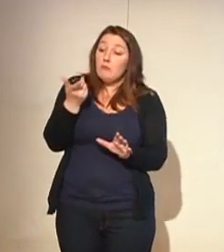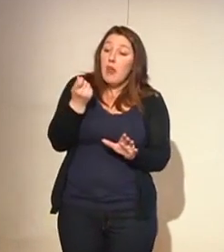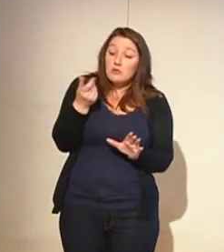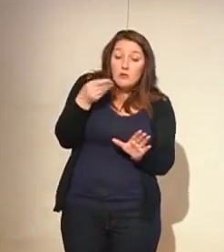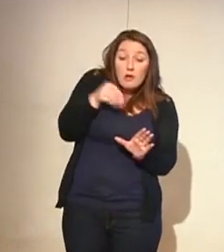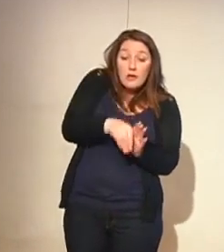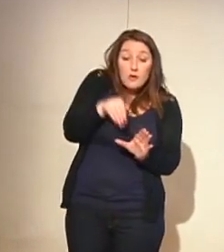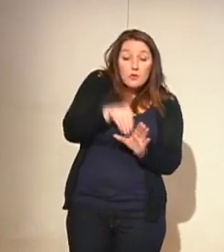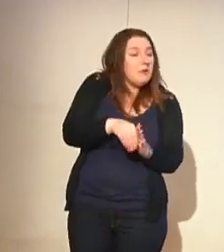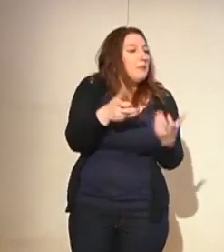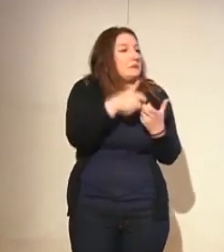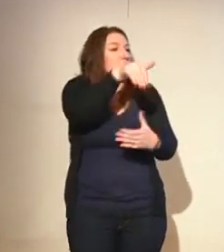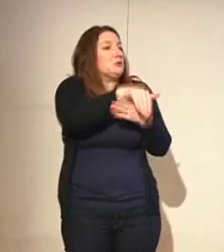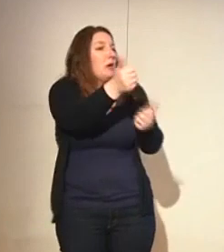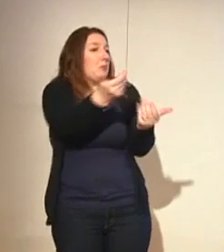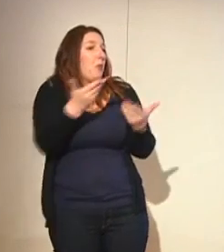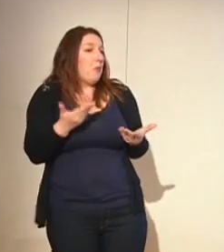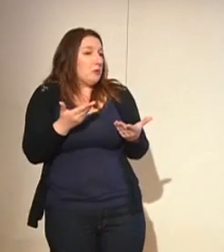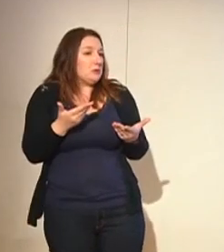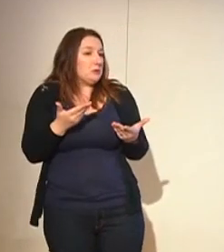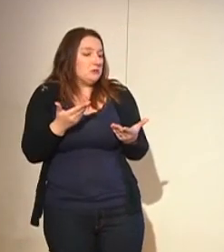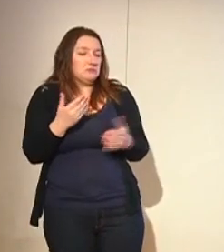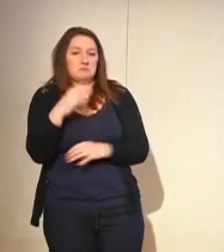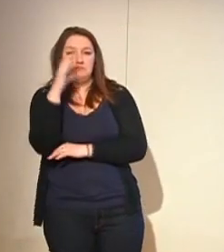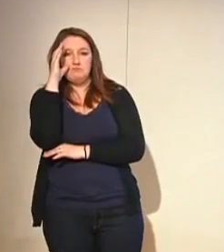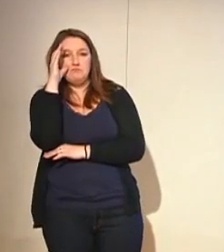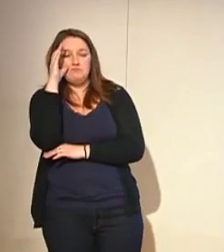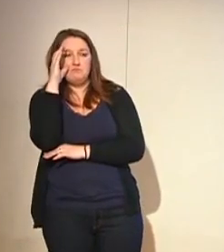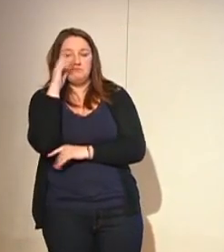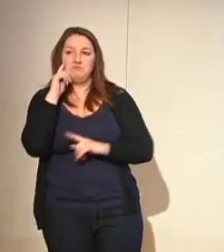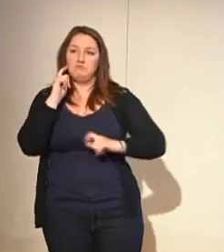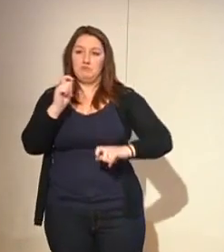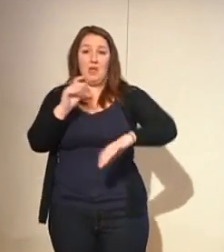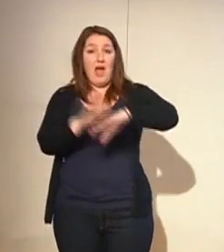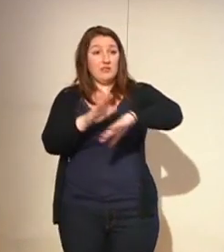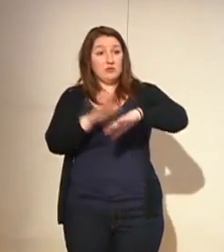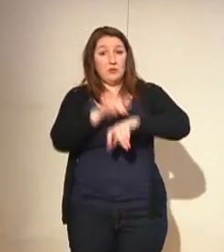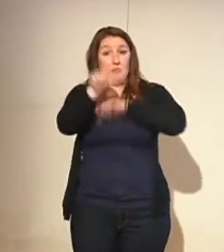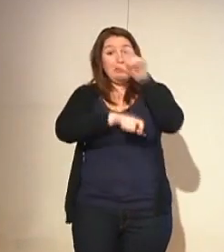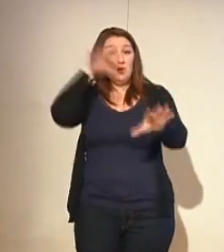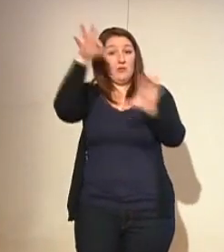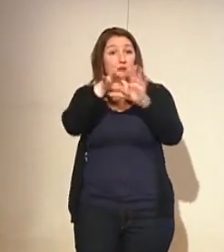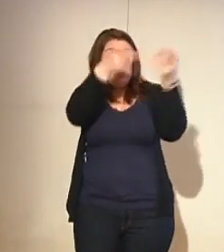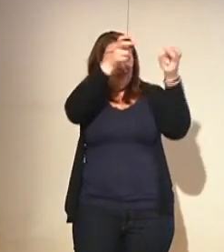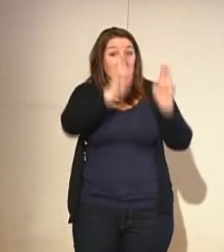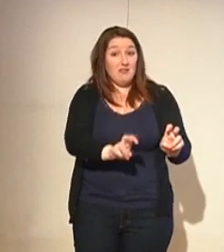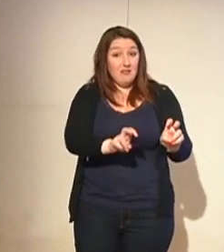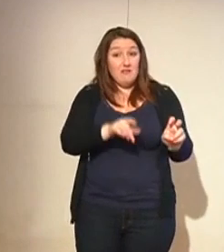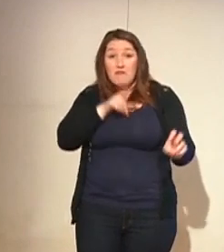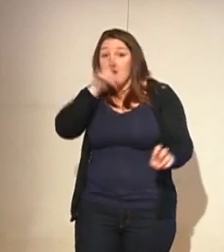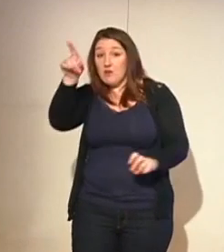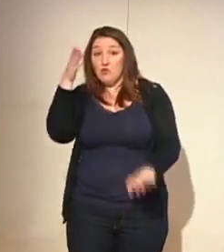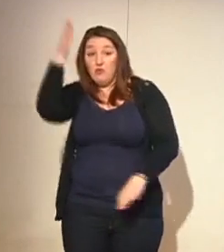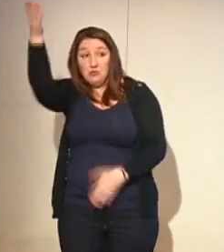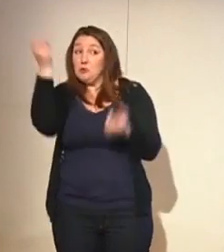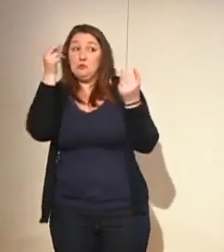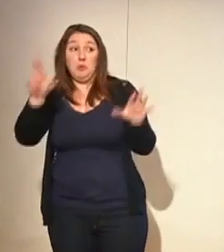proposition ce soir nous disons attention ceux qui commencent par les élus finiront un jour par faire le même calcul avec les fonctionnaires